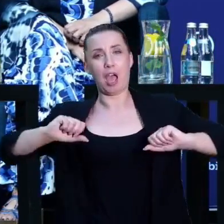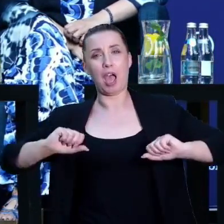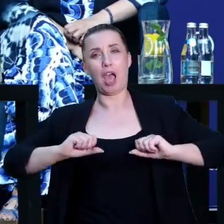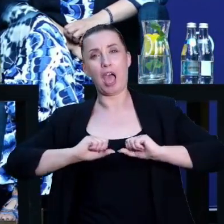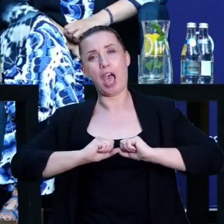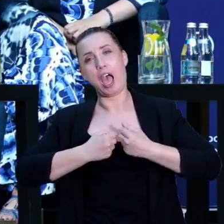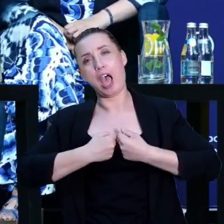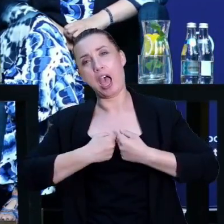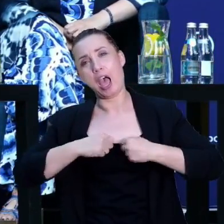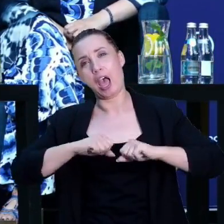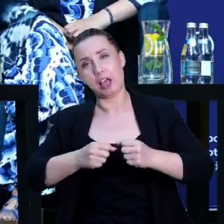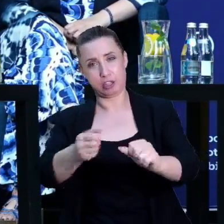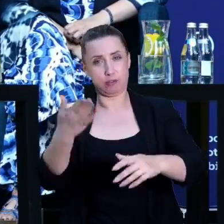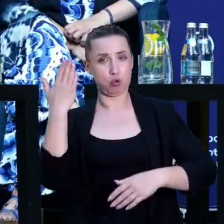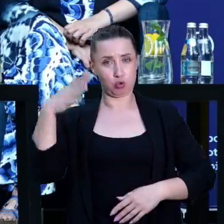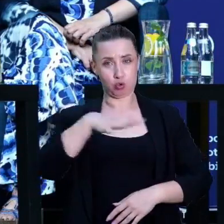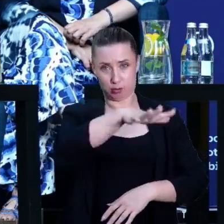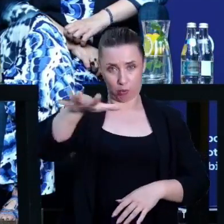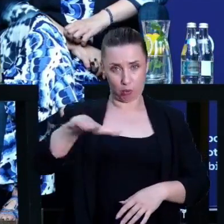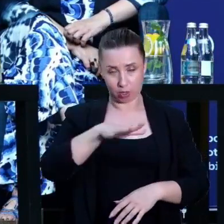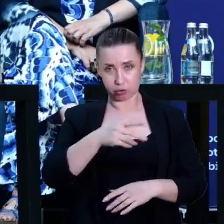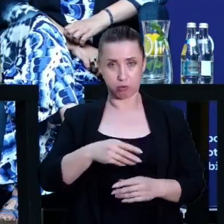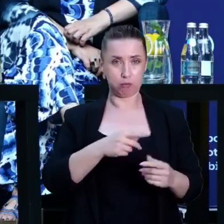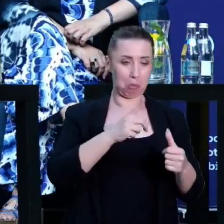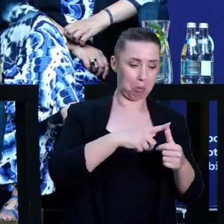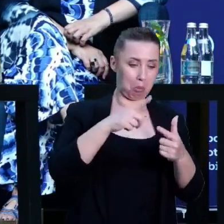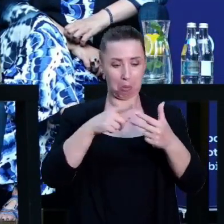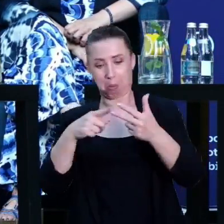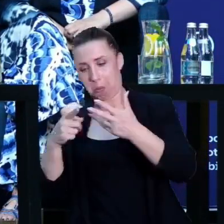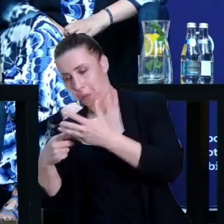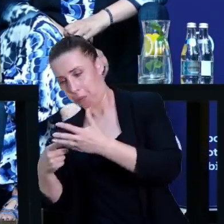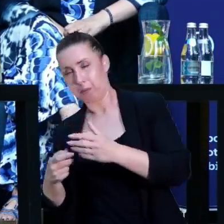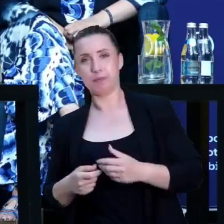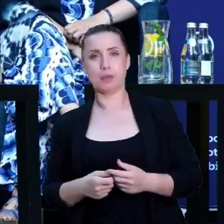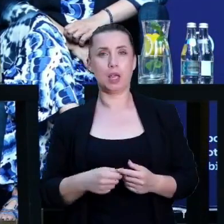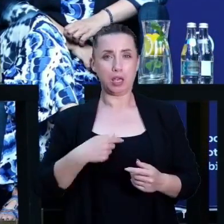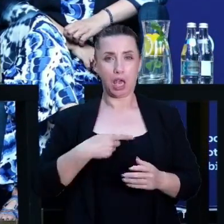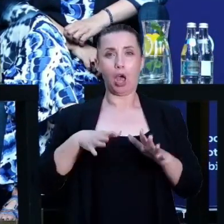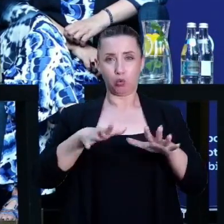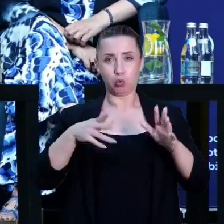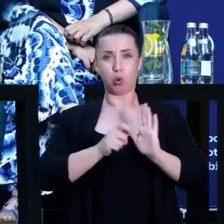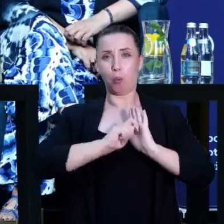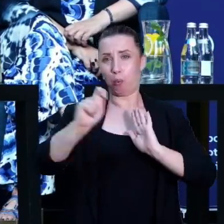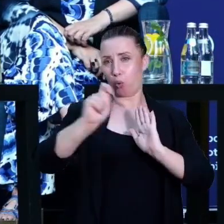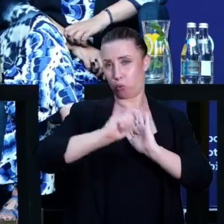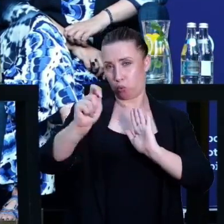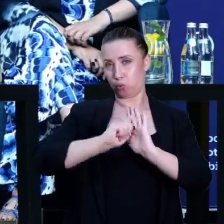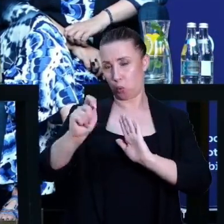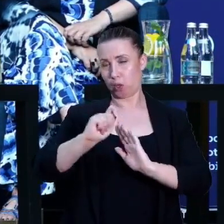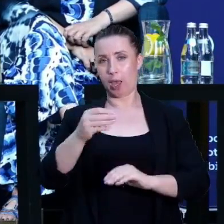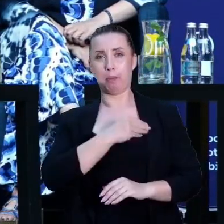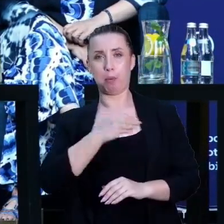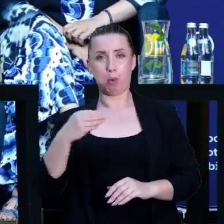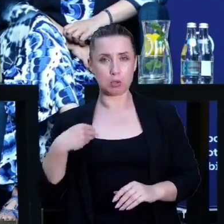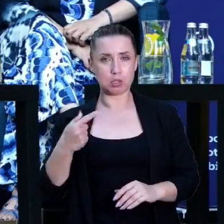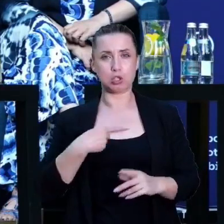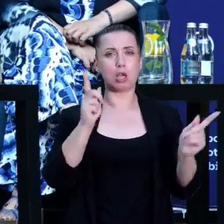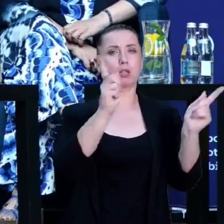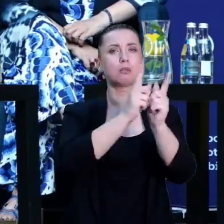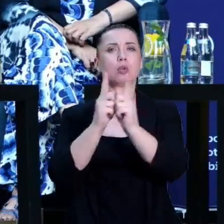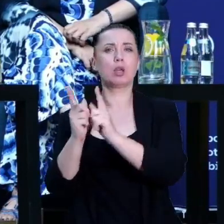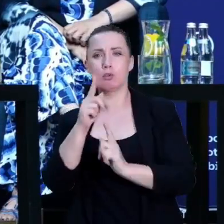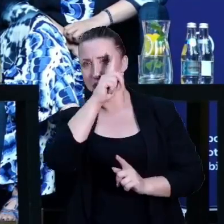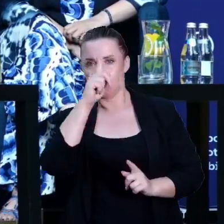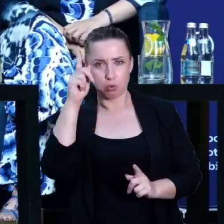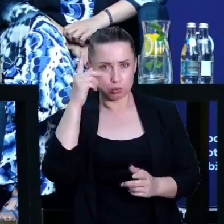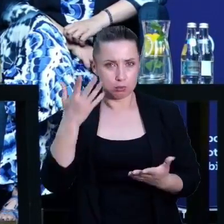społeczną i tak dalej, i tak dalej. Ja często jeżdżę po Polsce, spotykam się z widzami w różnych